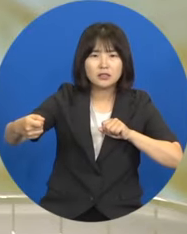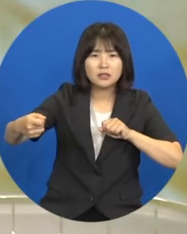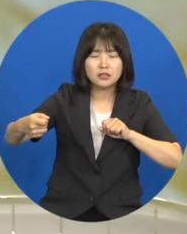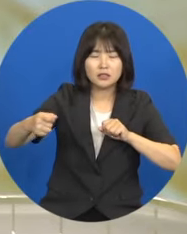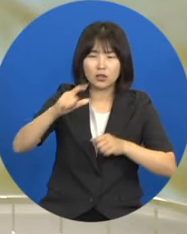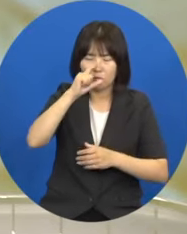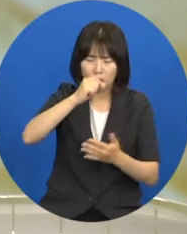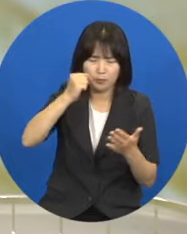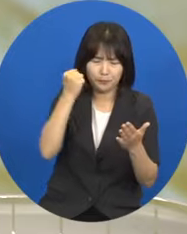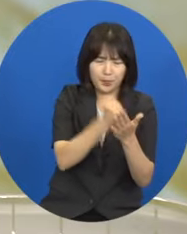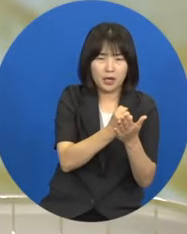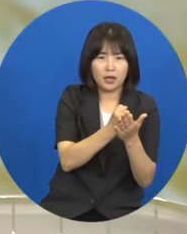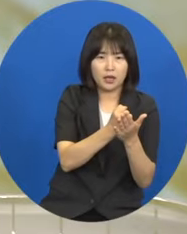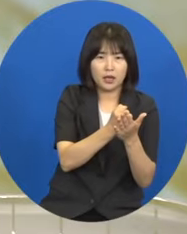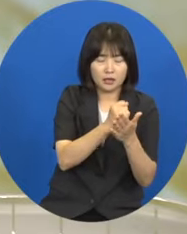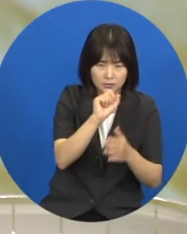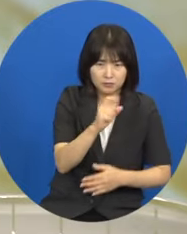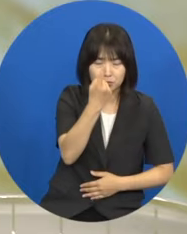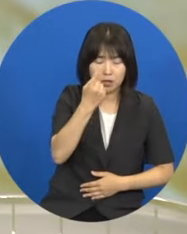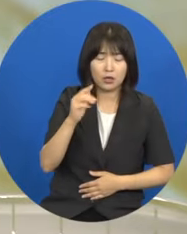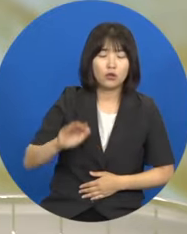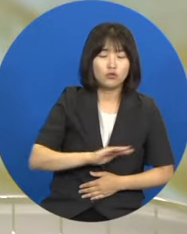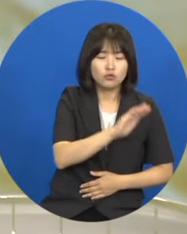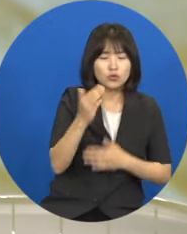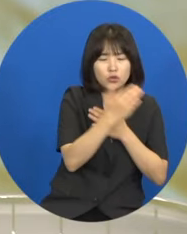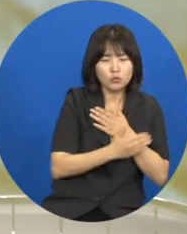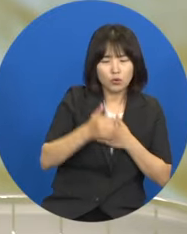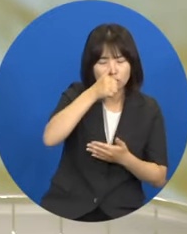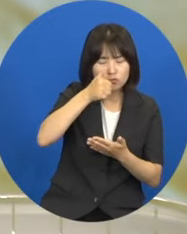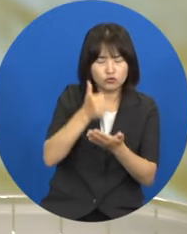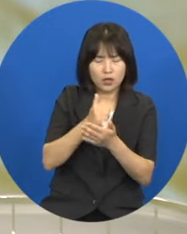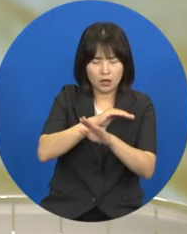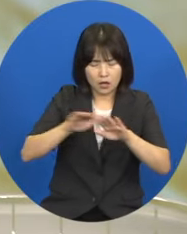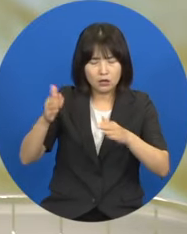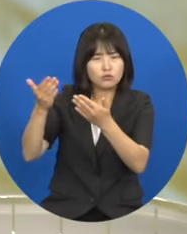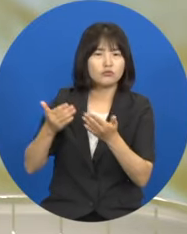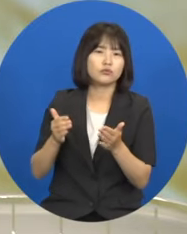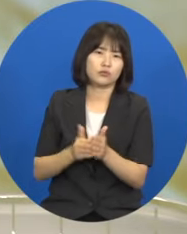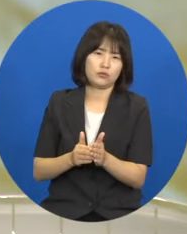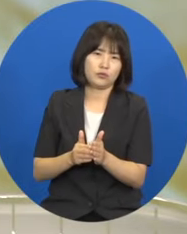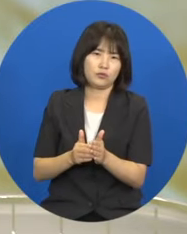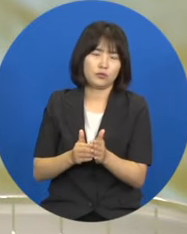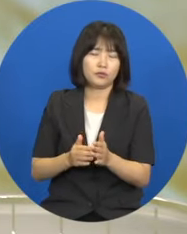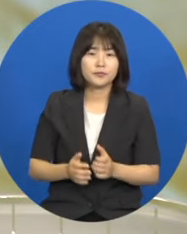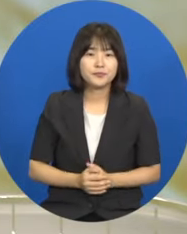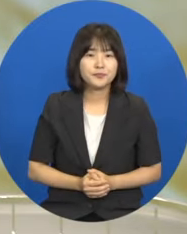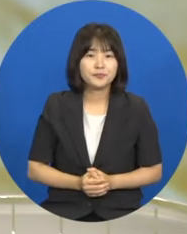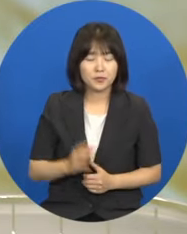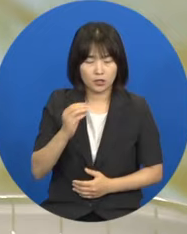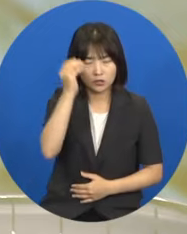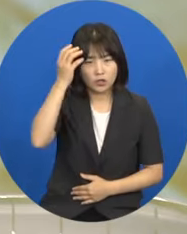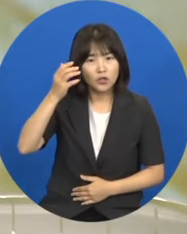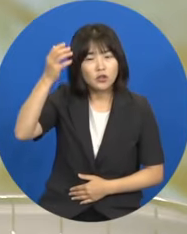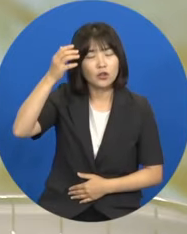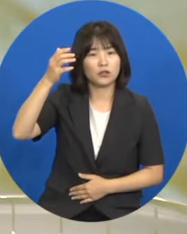박힘으로 인해 우리 몸의 죄를 해결해 주셨다는 말씀입니다. 그리고